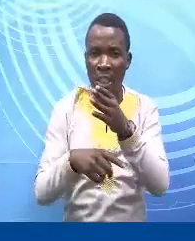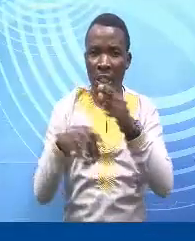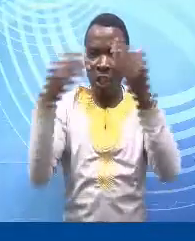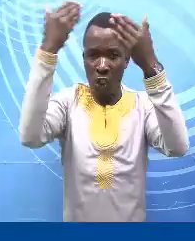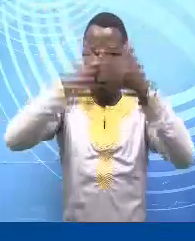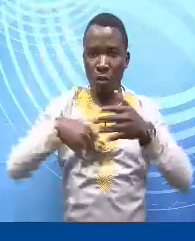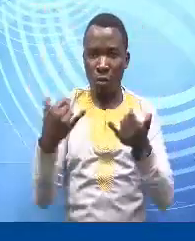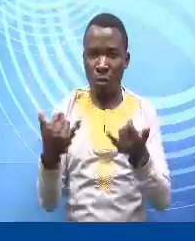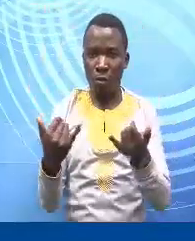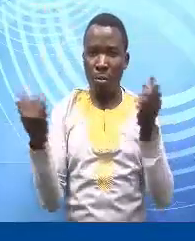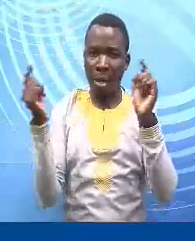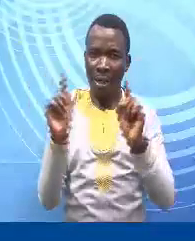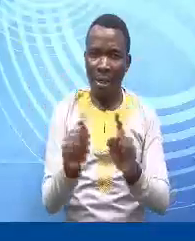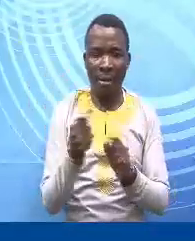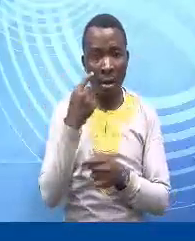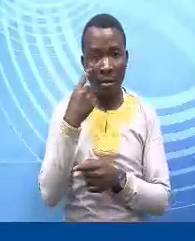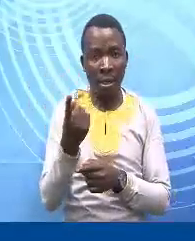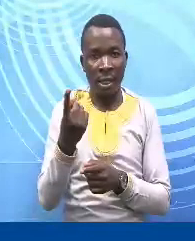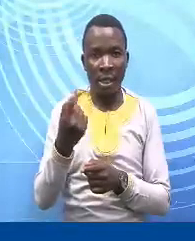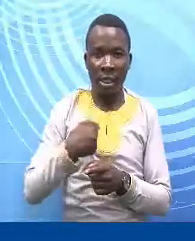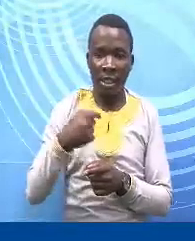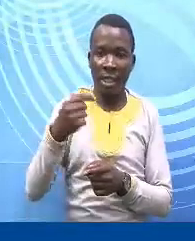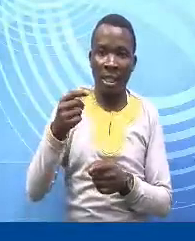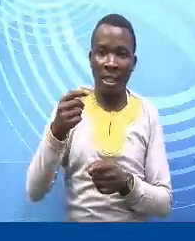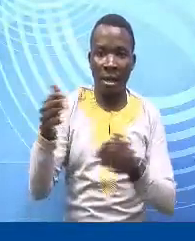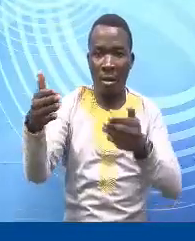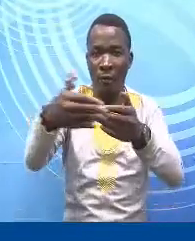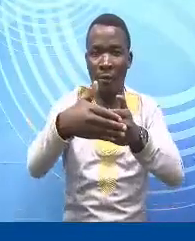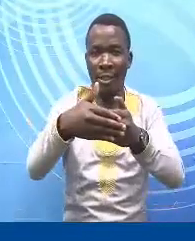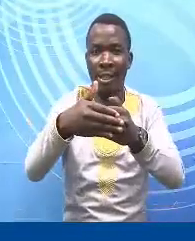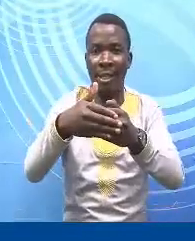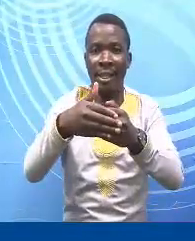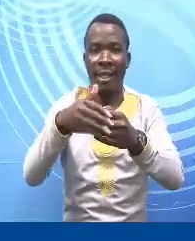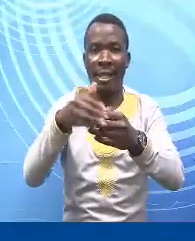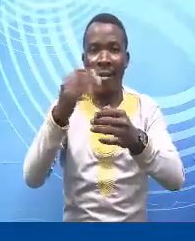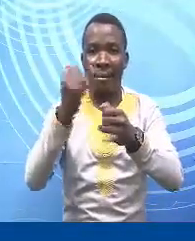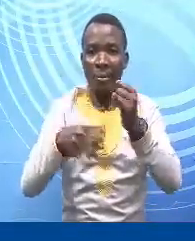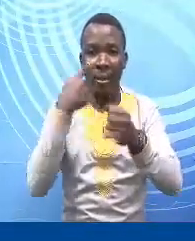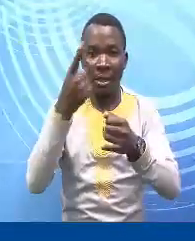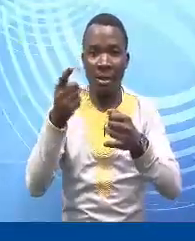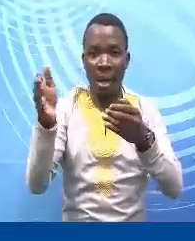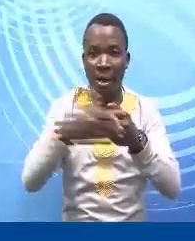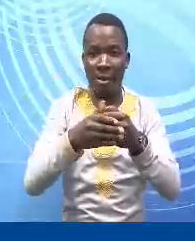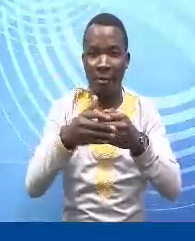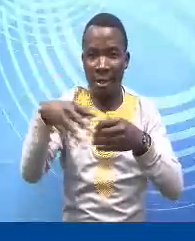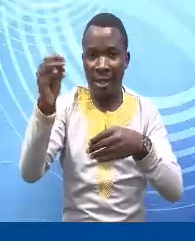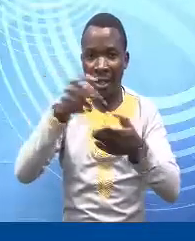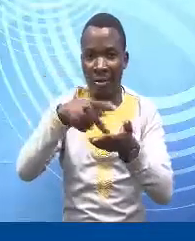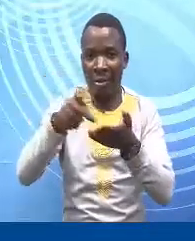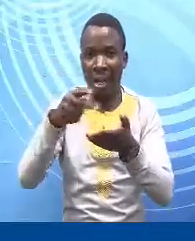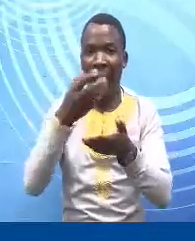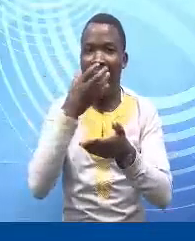baje basanga nagiye nakinze maze gusanga nafunze njya guhaha avoka hari